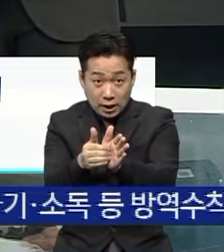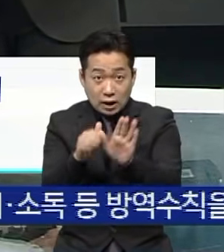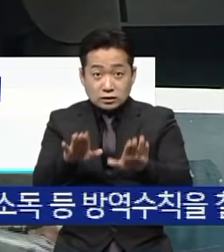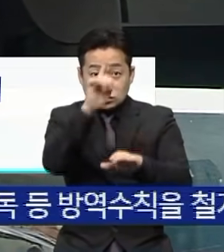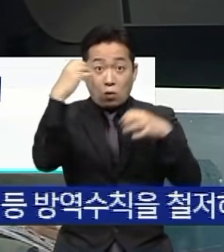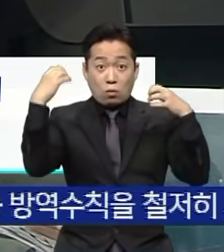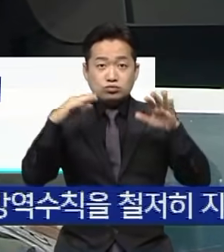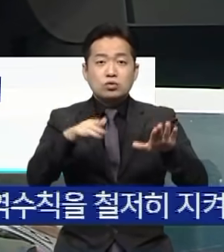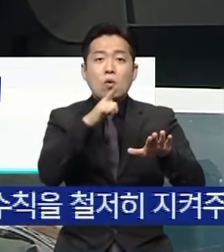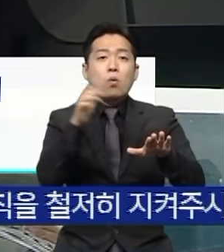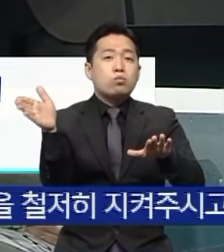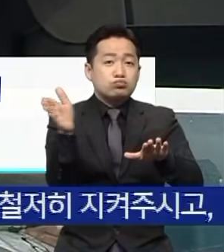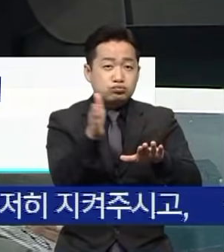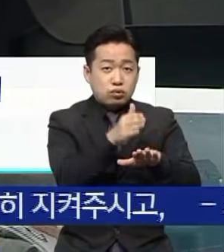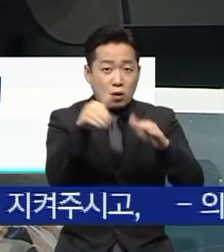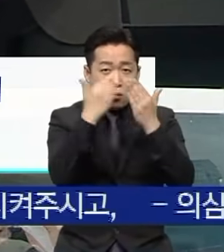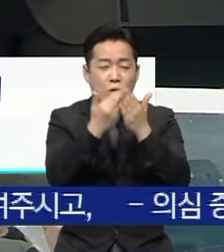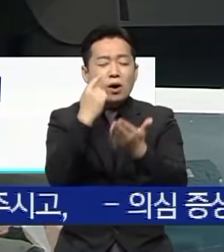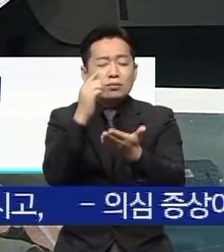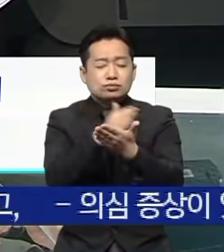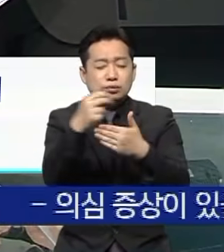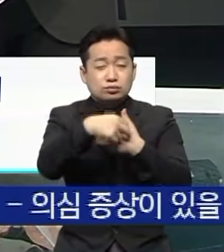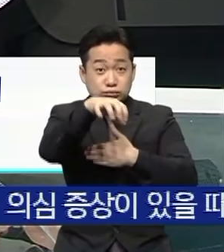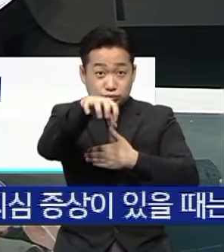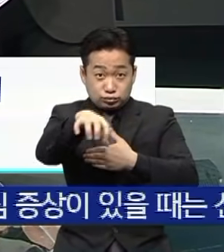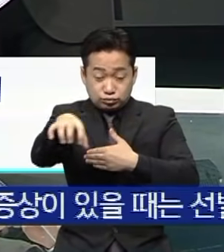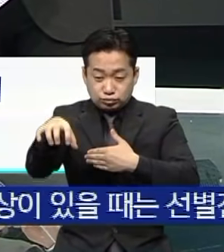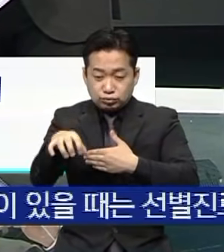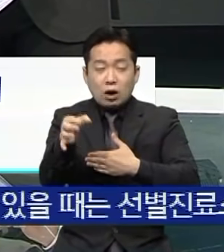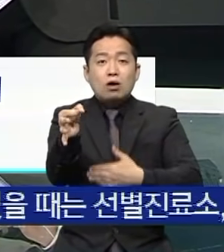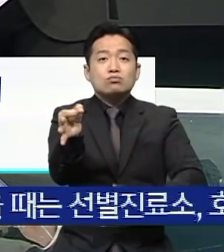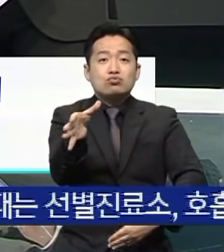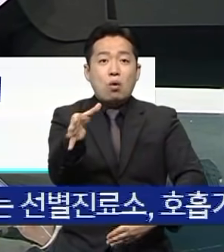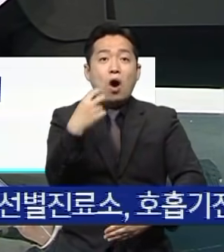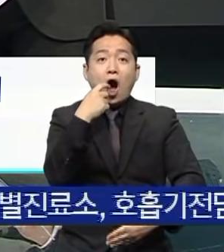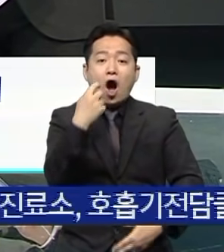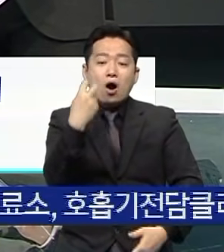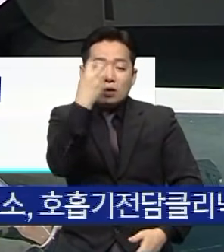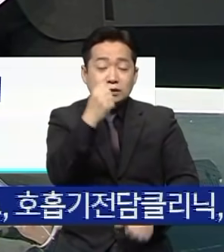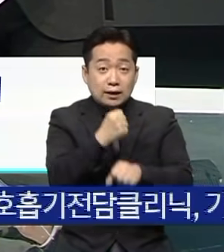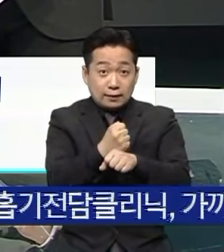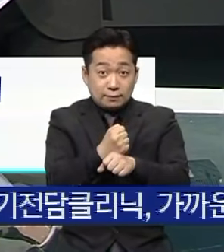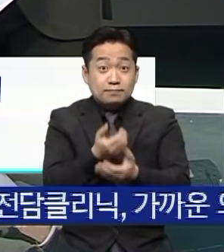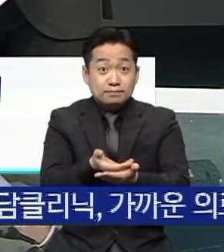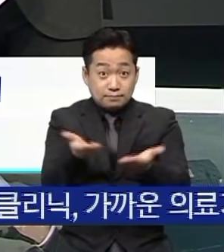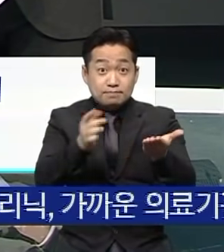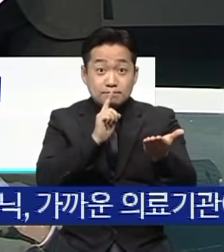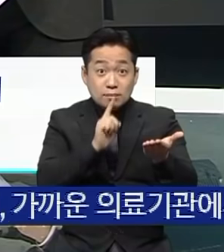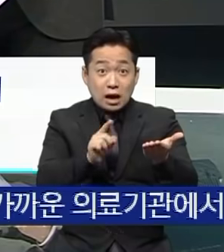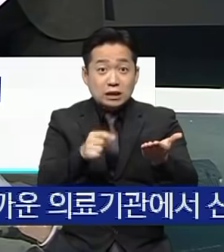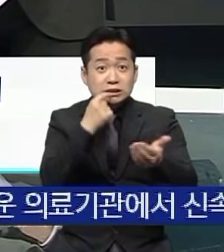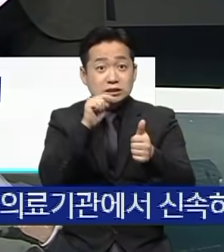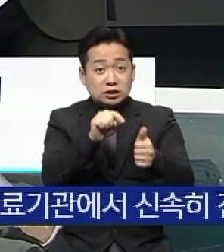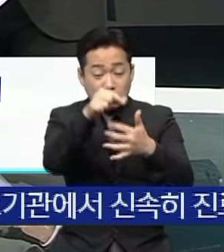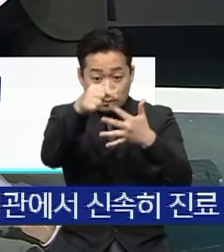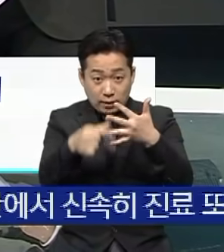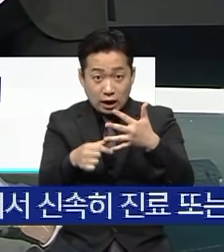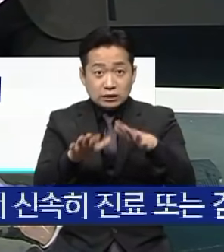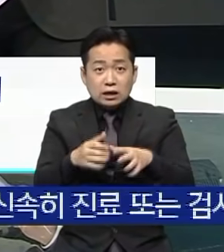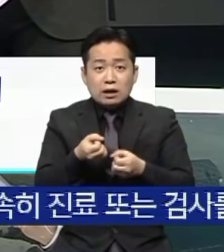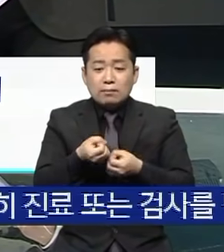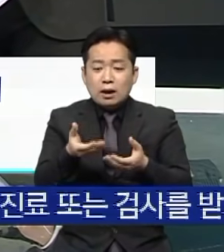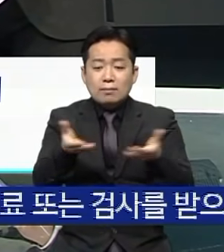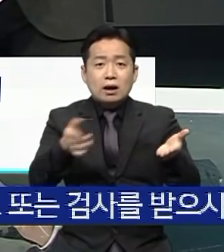정부가 이번 주 월요일부터 모든 선별 진료소에서 무료로 검사를 해주기로 했는데, 이런 지침이 일선에 아직